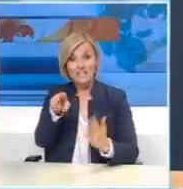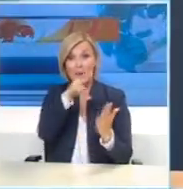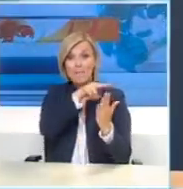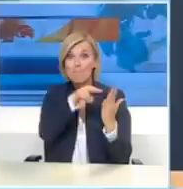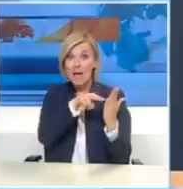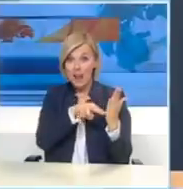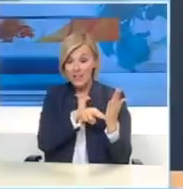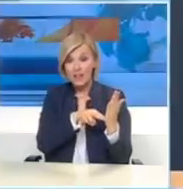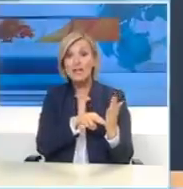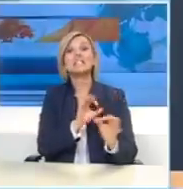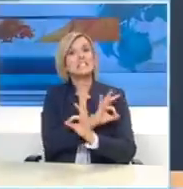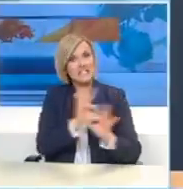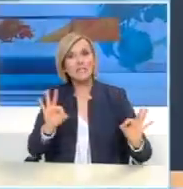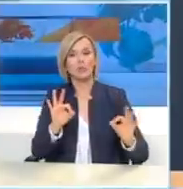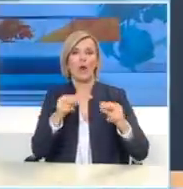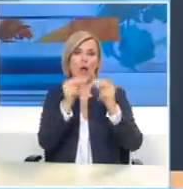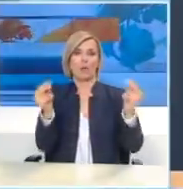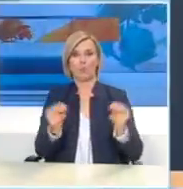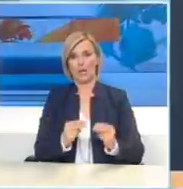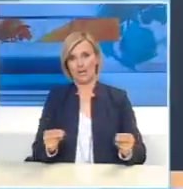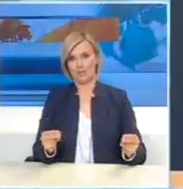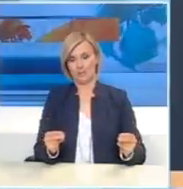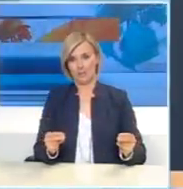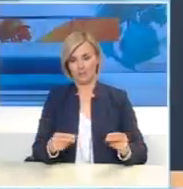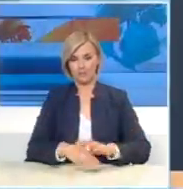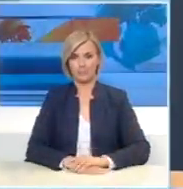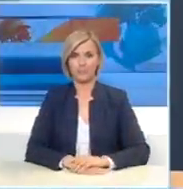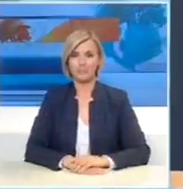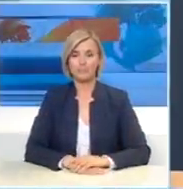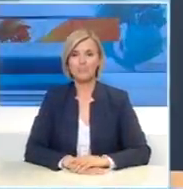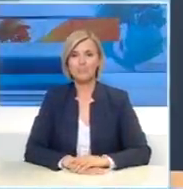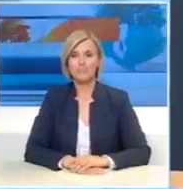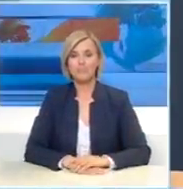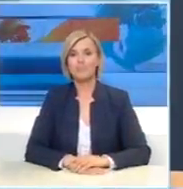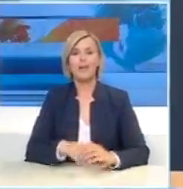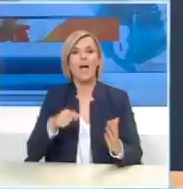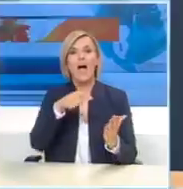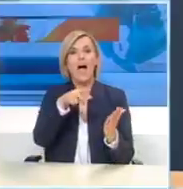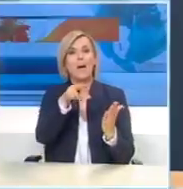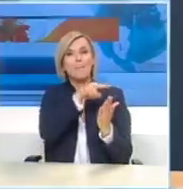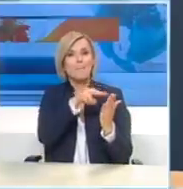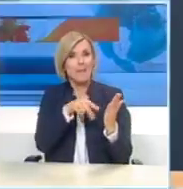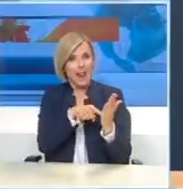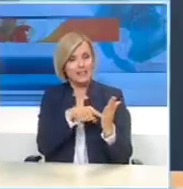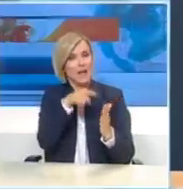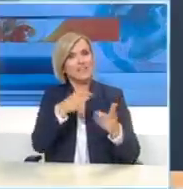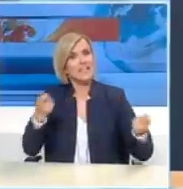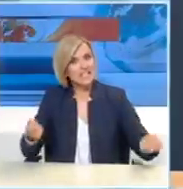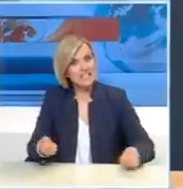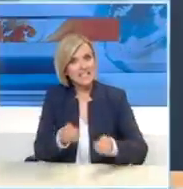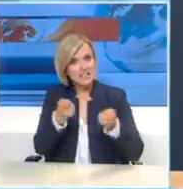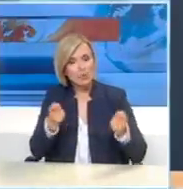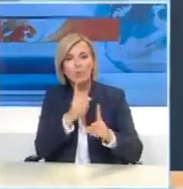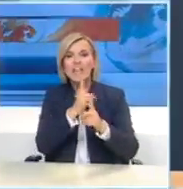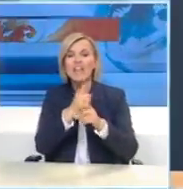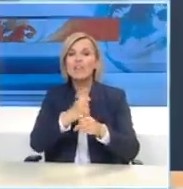για να είσαι σίγουρος για τα αποτελέσματά σου. Και η μελέτη αυτή χρησιμοποιεί το φάρμακο της Remdesivir, χρησιμοποιεί ένα φάρμακο